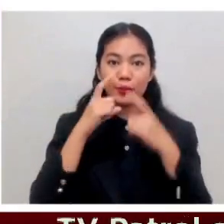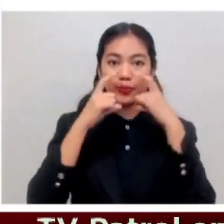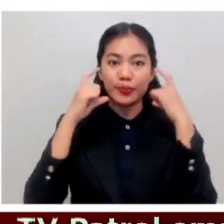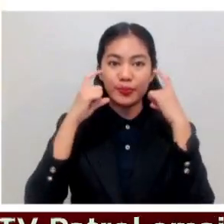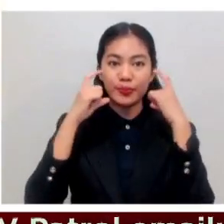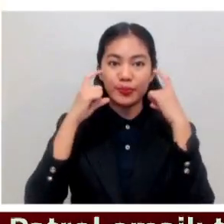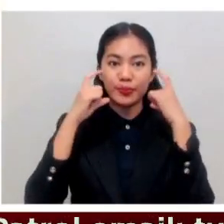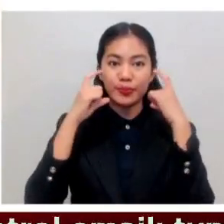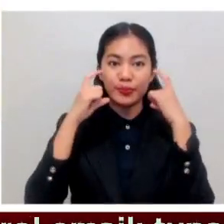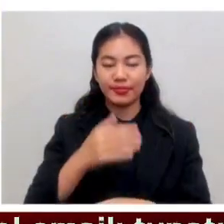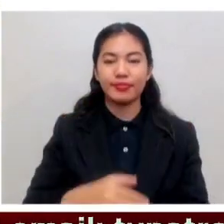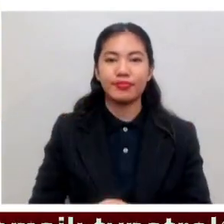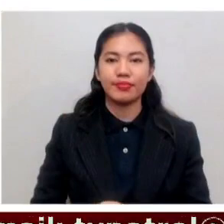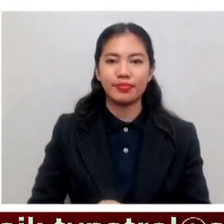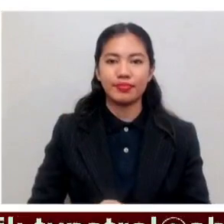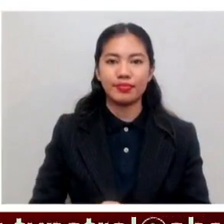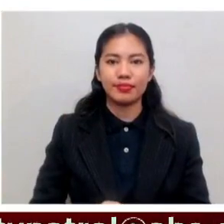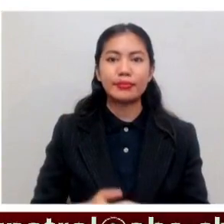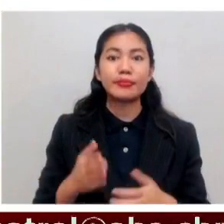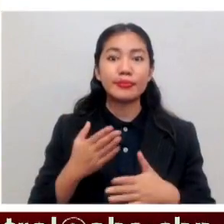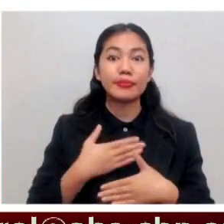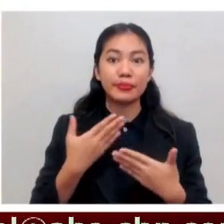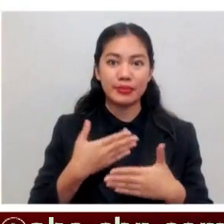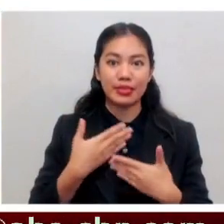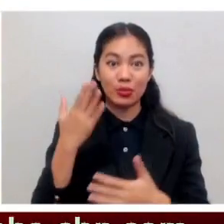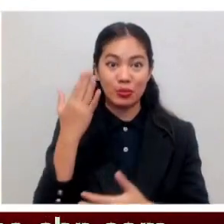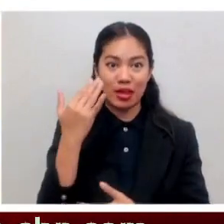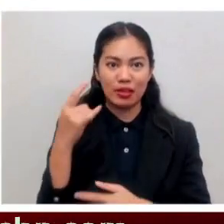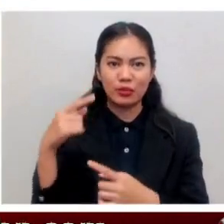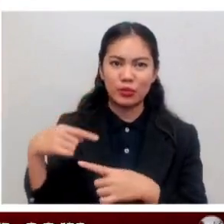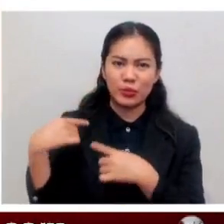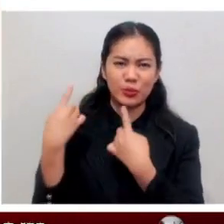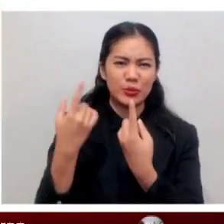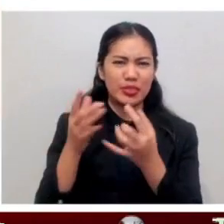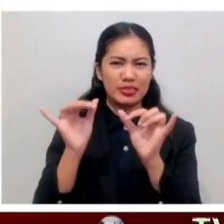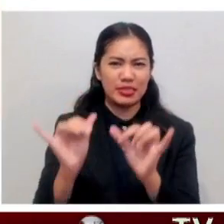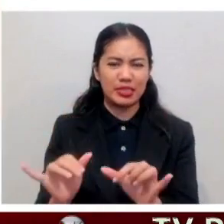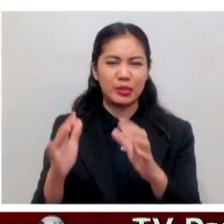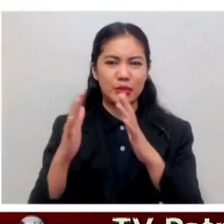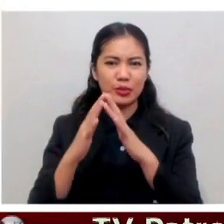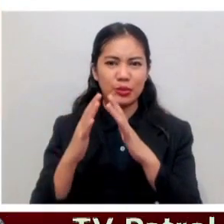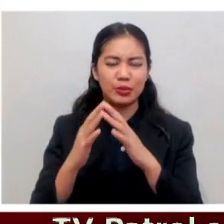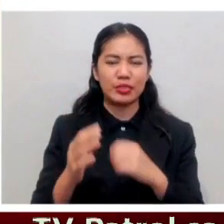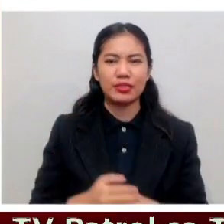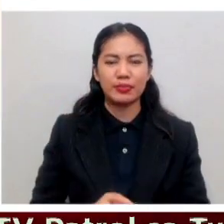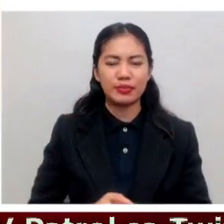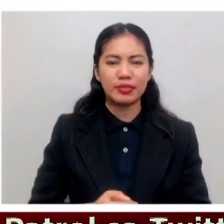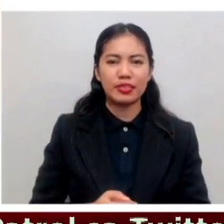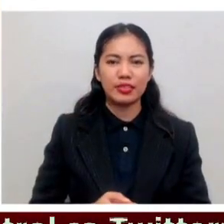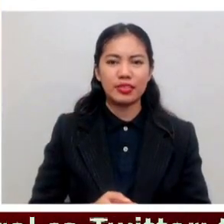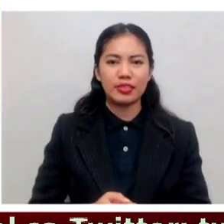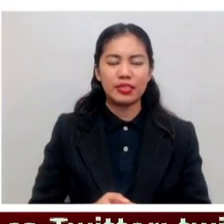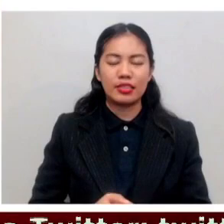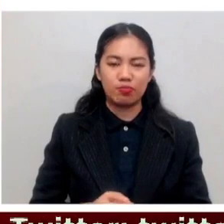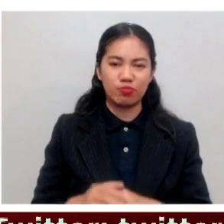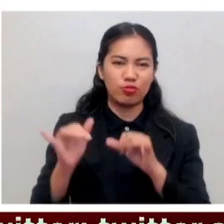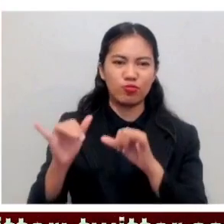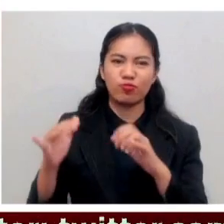si Luis. Masaya po kasi matagal na rin po sila nakaano sa bahay talaga eh. Matagal din nila naka-steady lang sa bahay